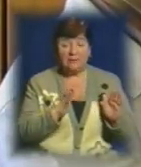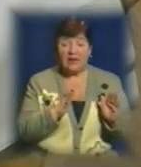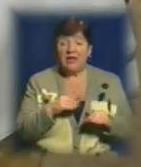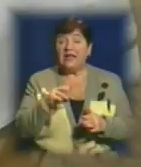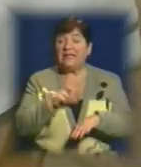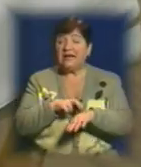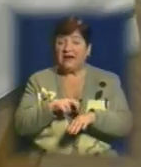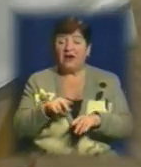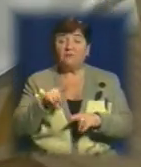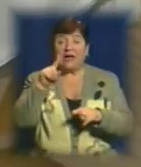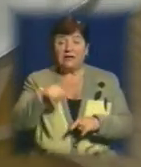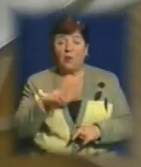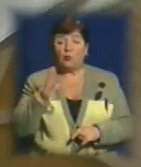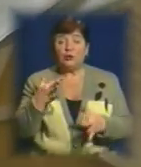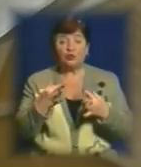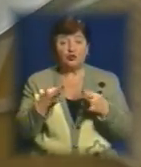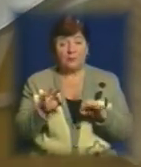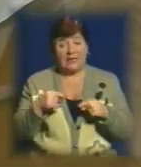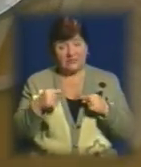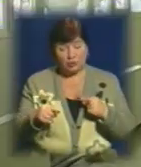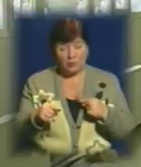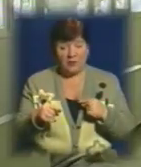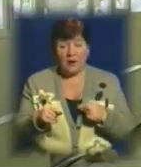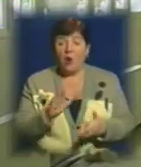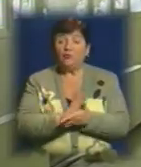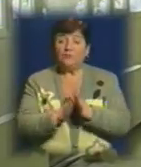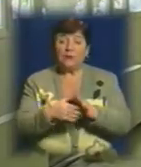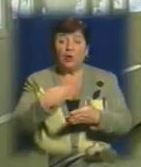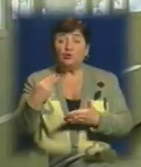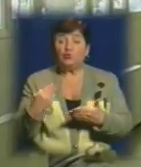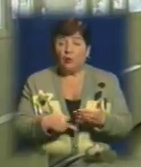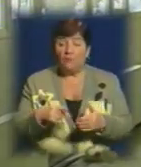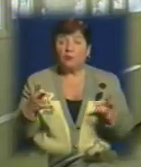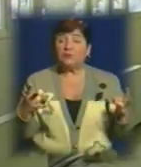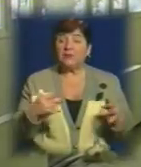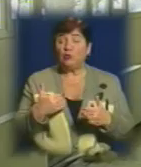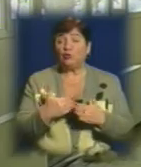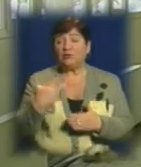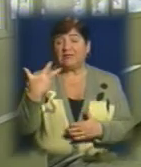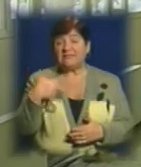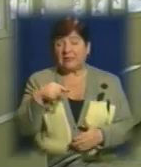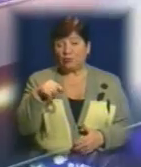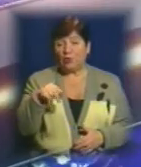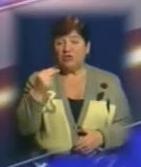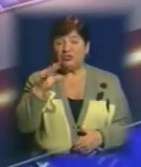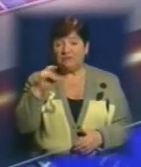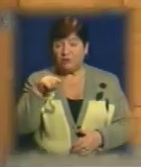лікаря всі дані про пацієнта будуть доступні іншому фахівцю. Укласти договір із сімейним лікарем потрібно до 30 червня цього року.